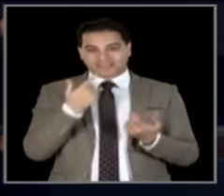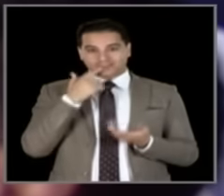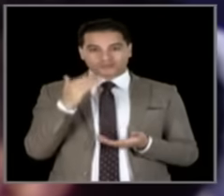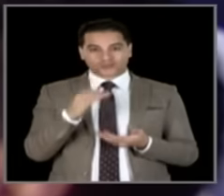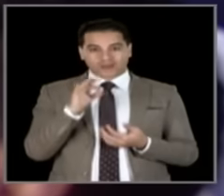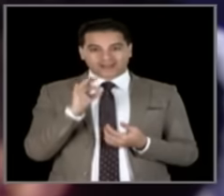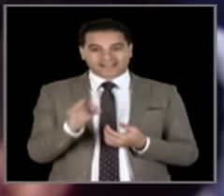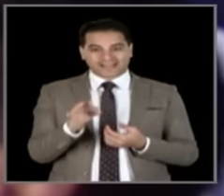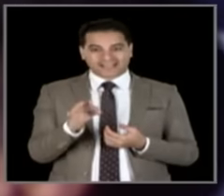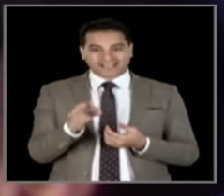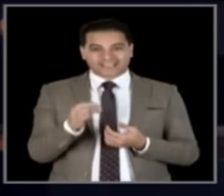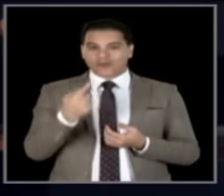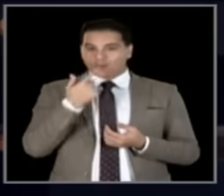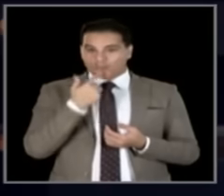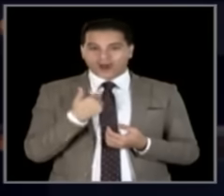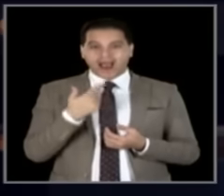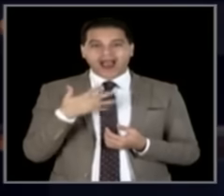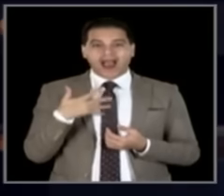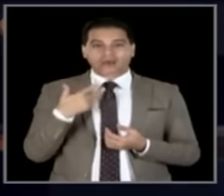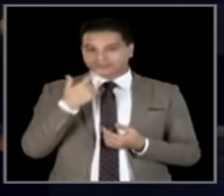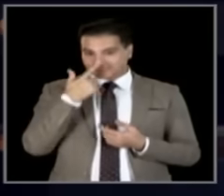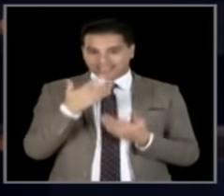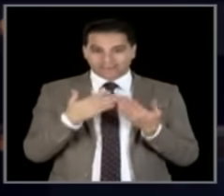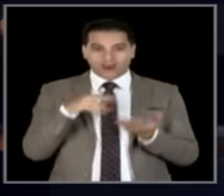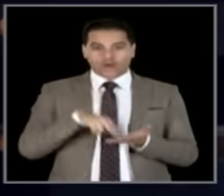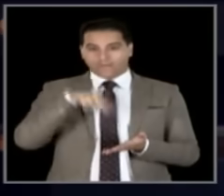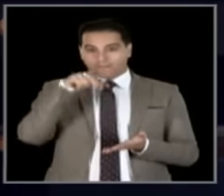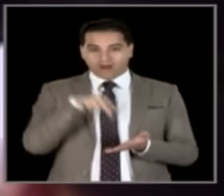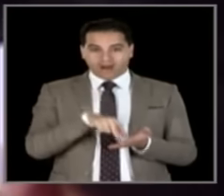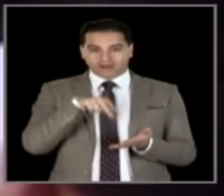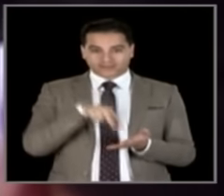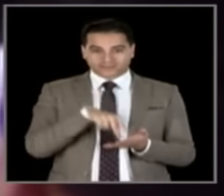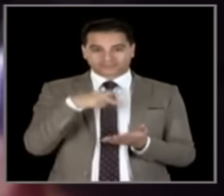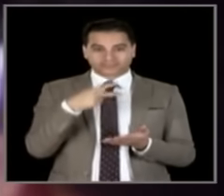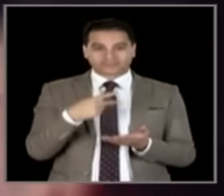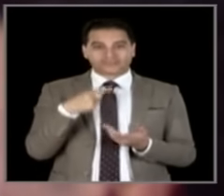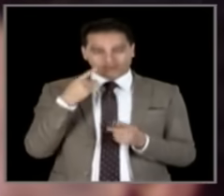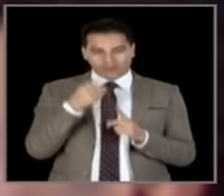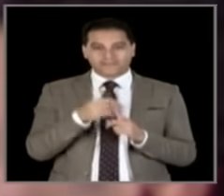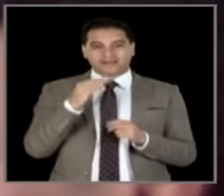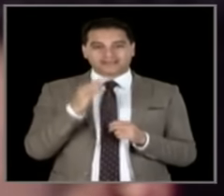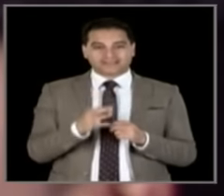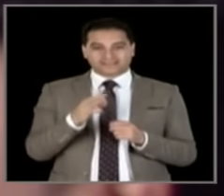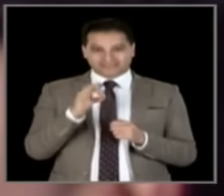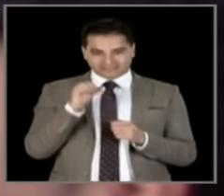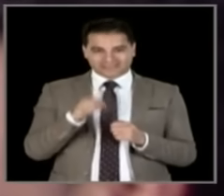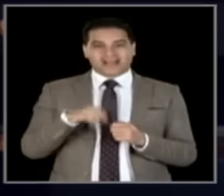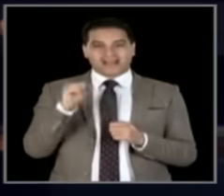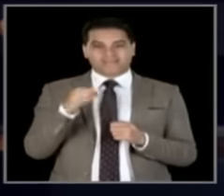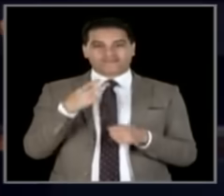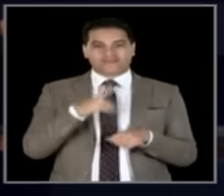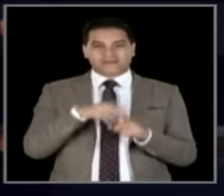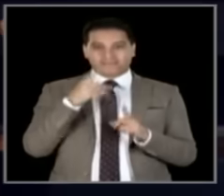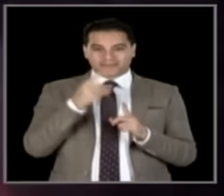ابيض. قولي لي بقى، عايزه تكملي في الجمباز؟ حابه الجمباز؟ حباه؟